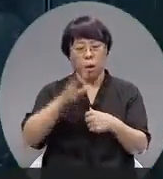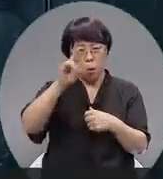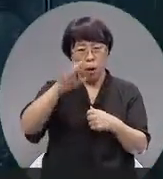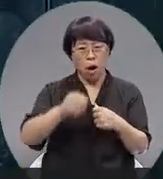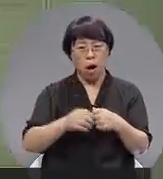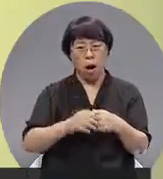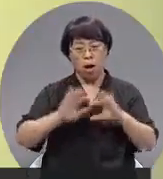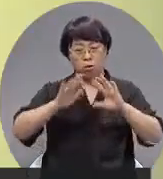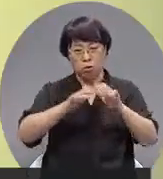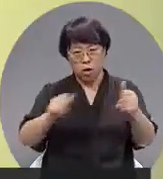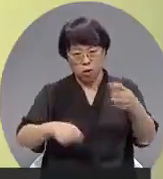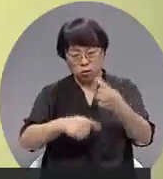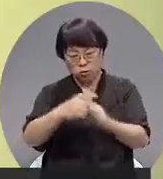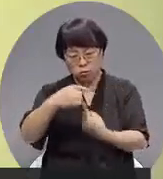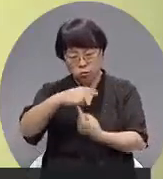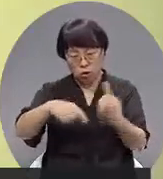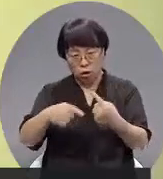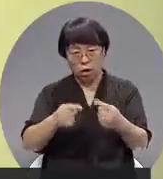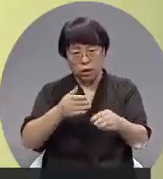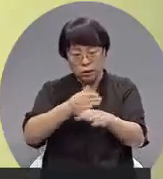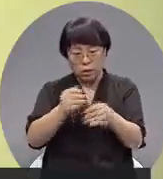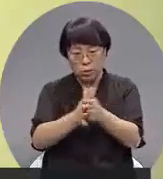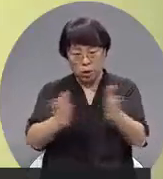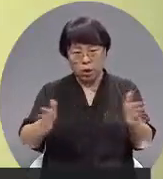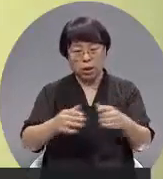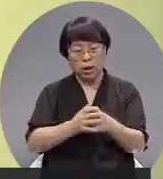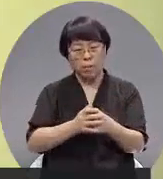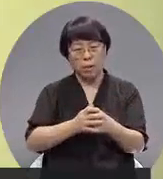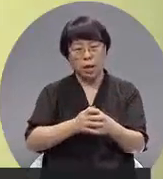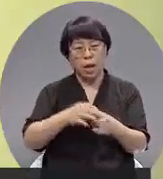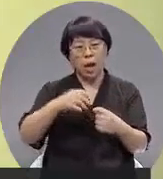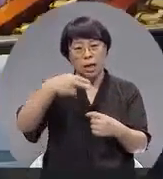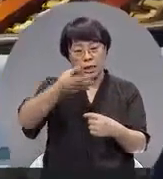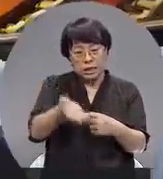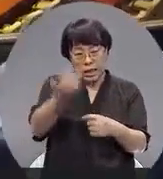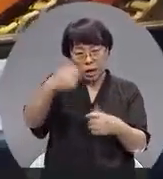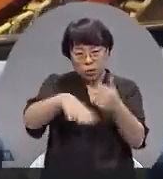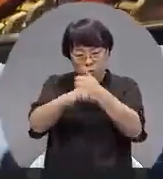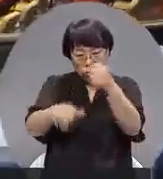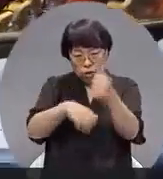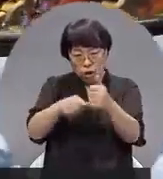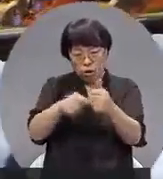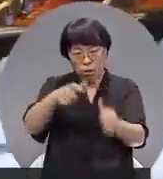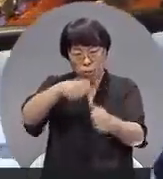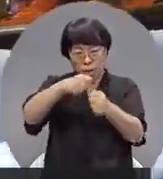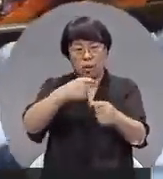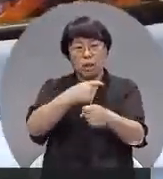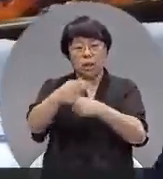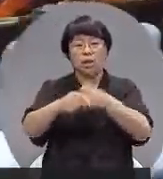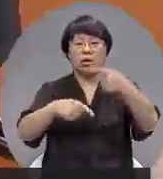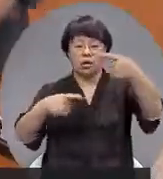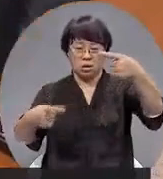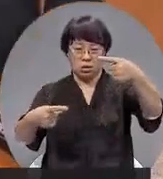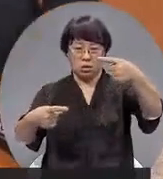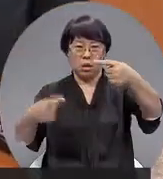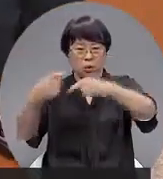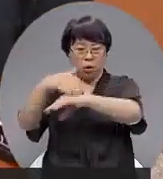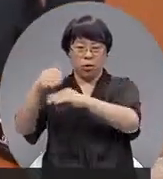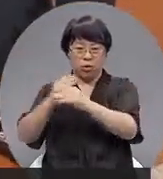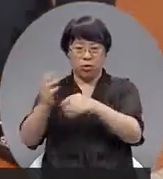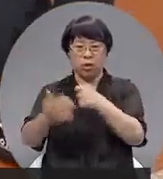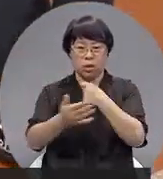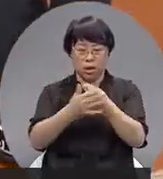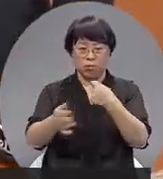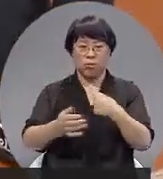출범에 따라 당내 후반기 상임위 배정을 내년 1월 1일자로 화기로 한 상태 박 의원 n 여당 몫